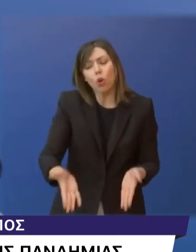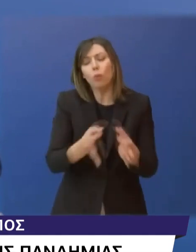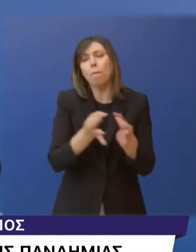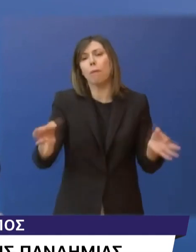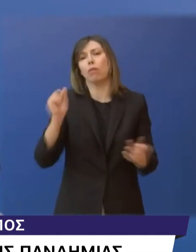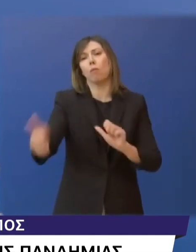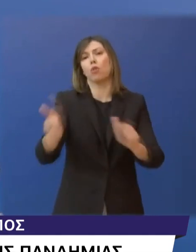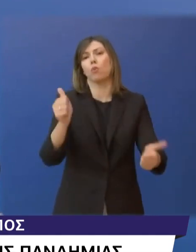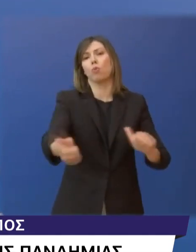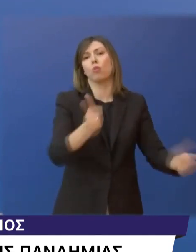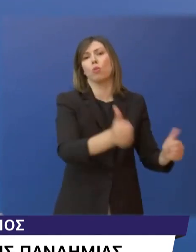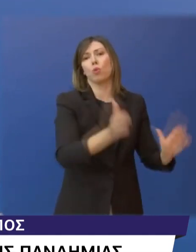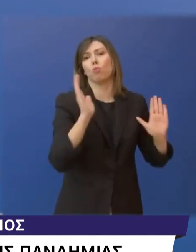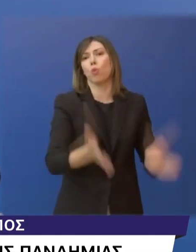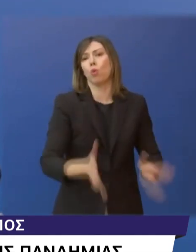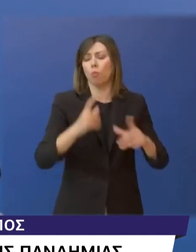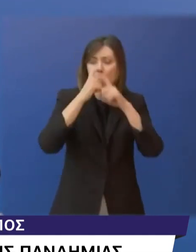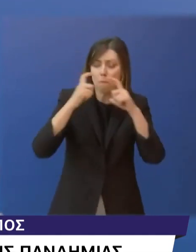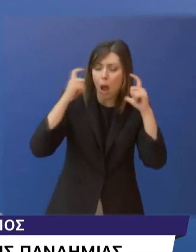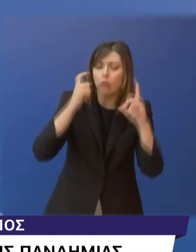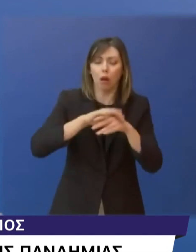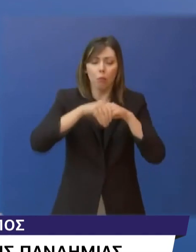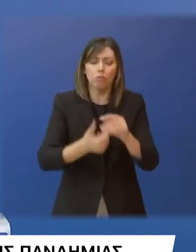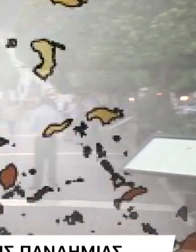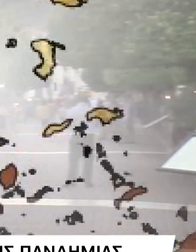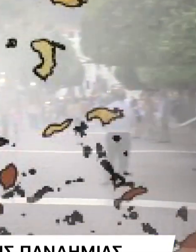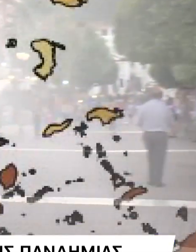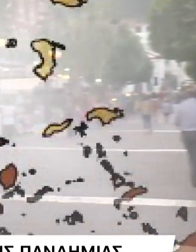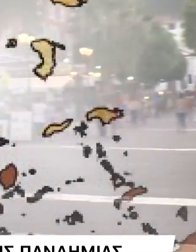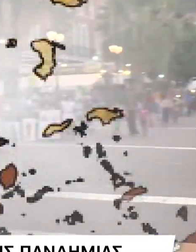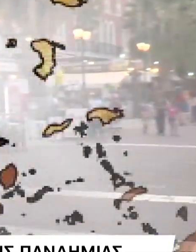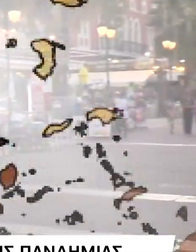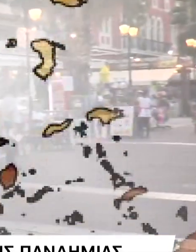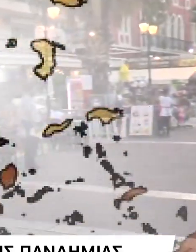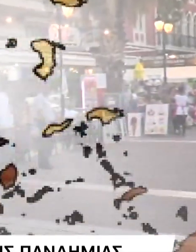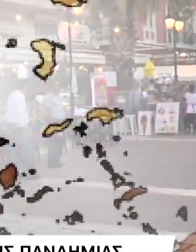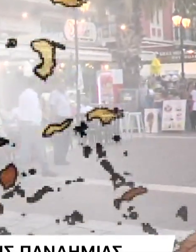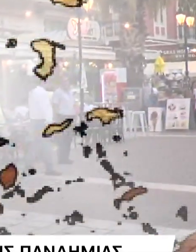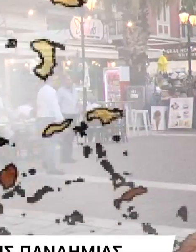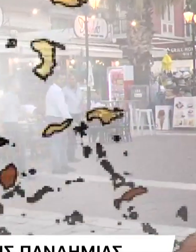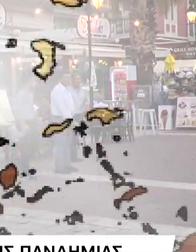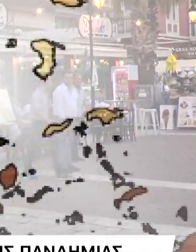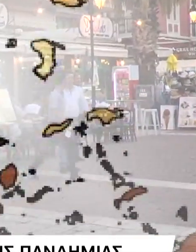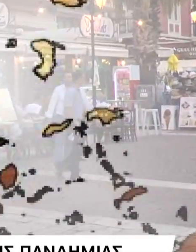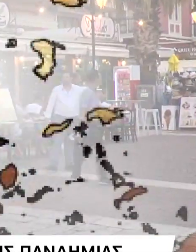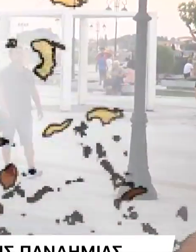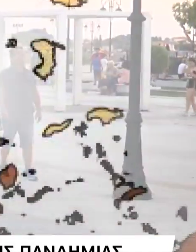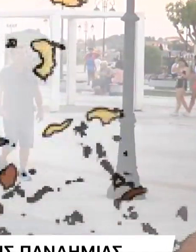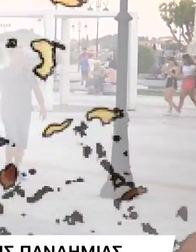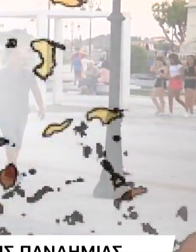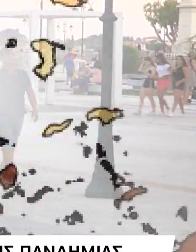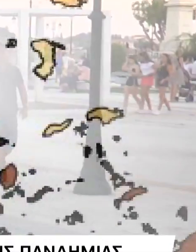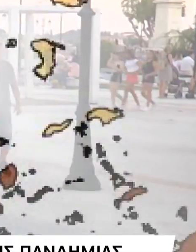καλύτερο θεωρούν και πρέπει να κάνουν προκειμένου να προστατευτούν ακόμη περισσότερο. Ο χάρτης επίπτωσης τελευταίων 14 ημερών